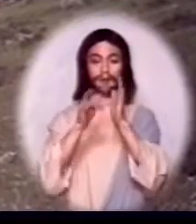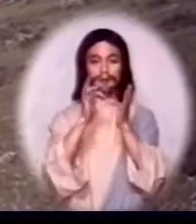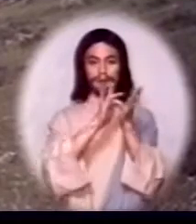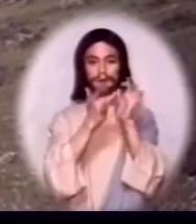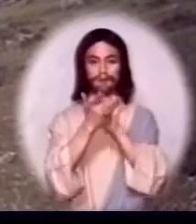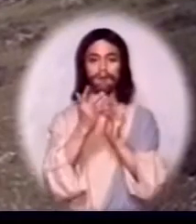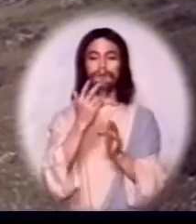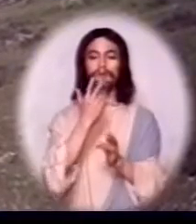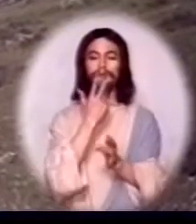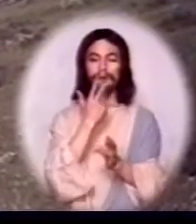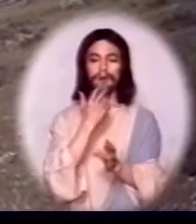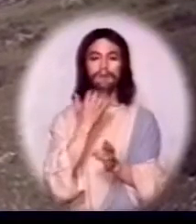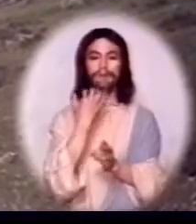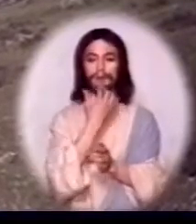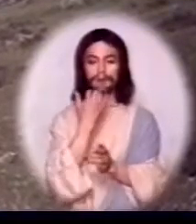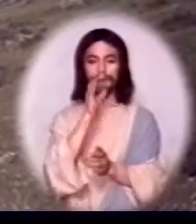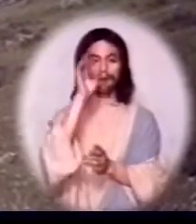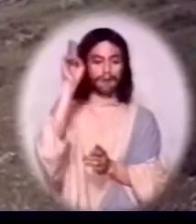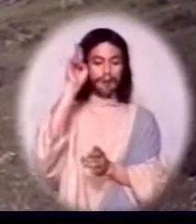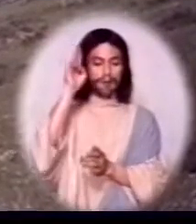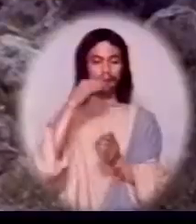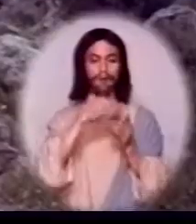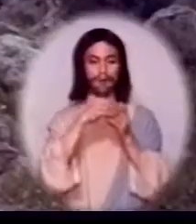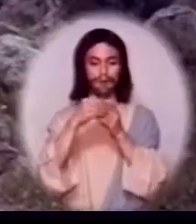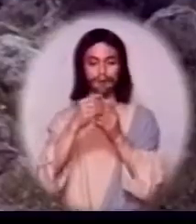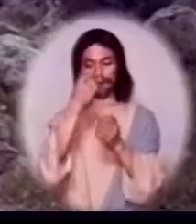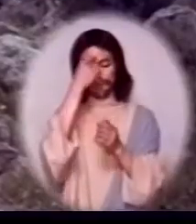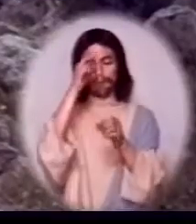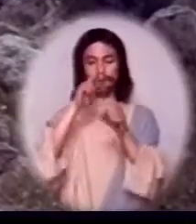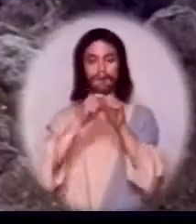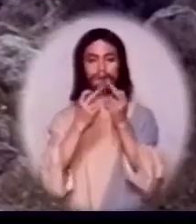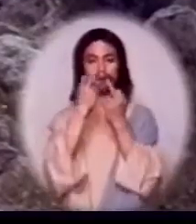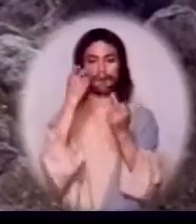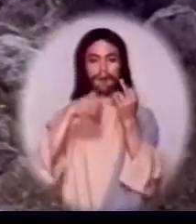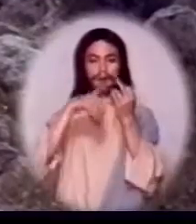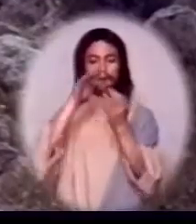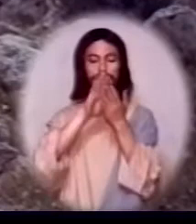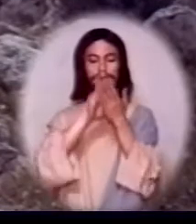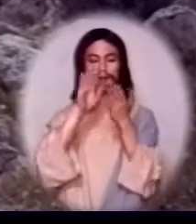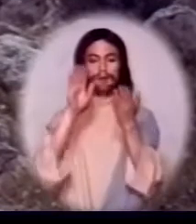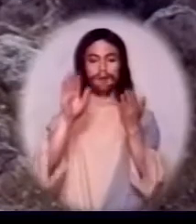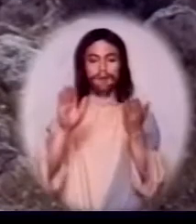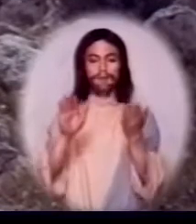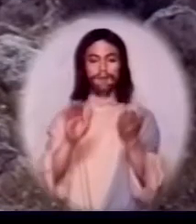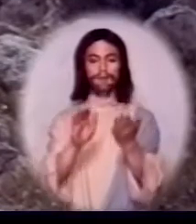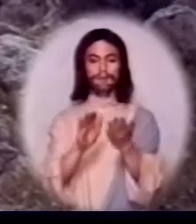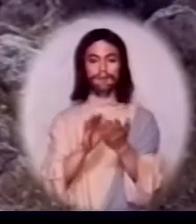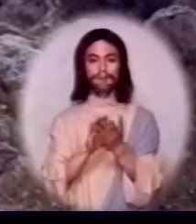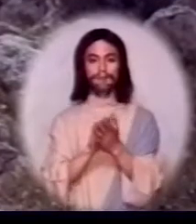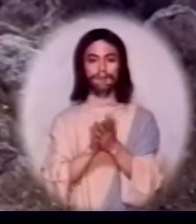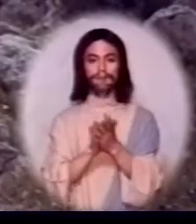그때 예수는 요한과 베드로와 야고보를 데리고 기도하러 산으로 올라가셨습니다.